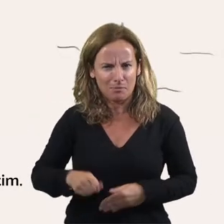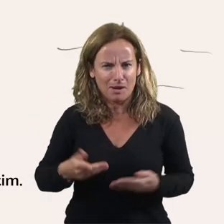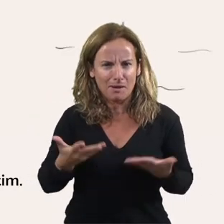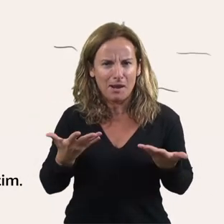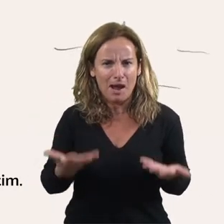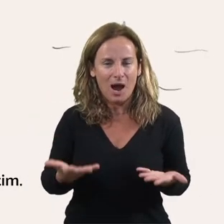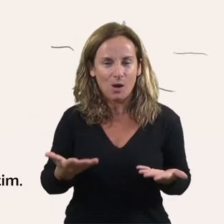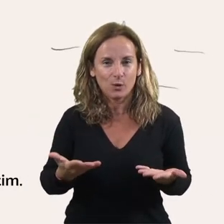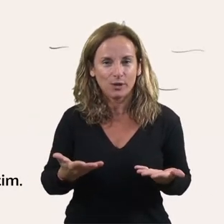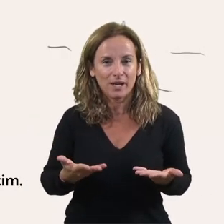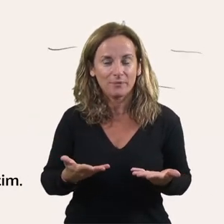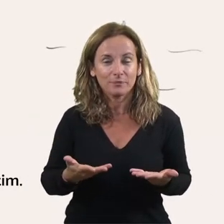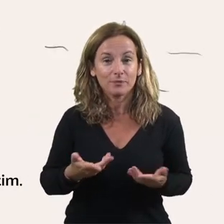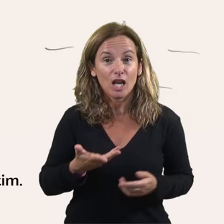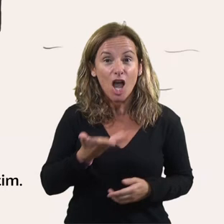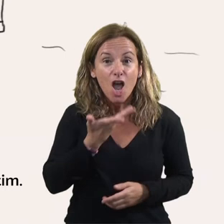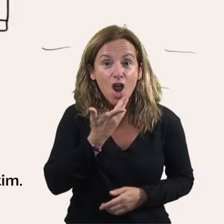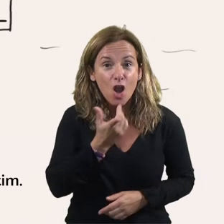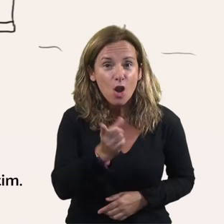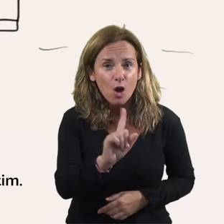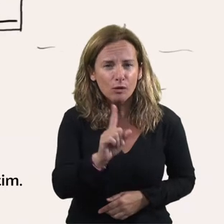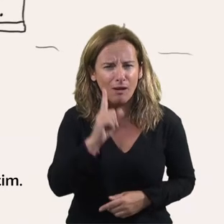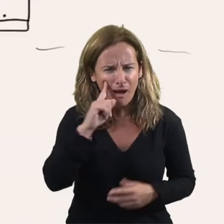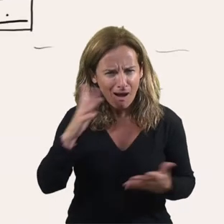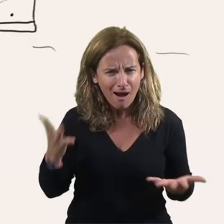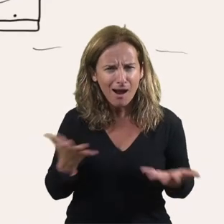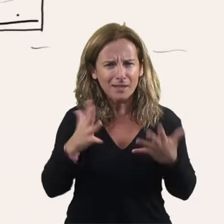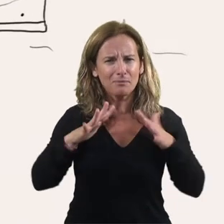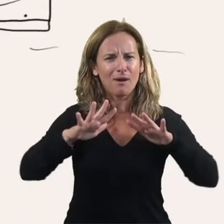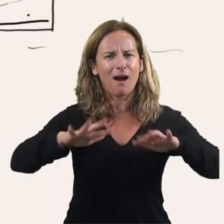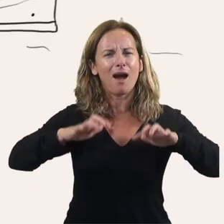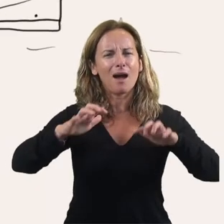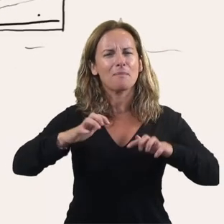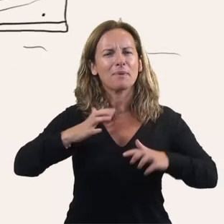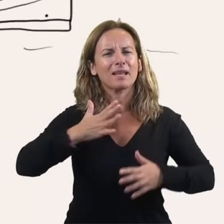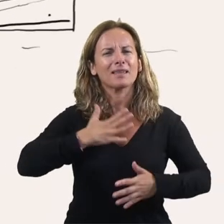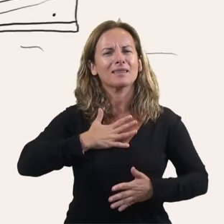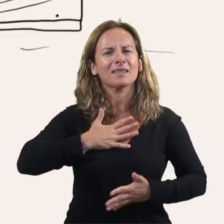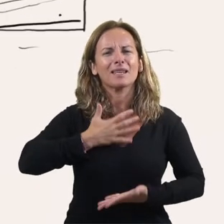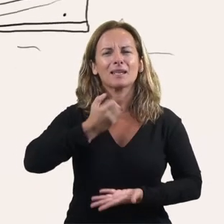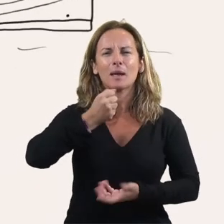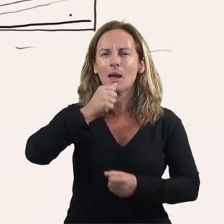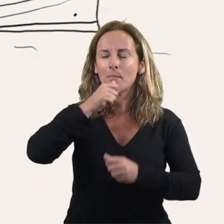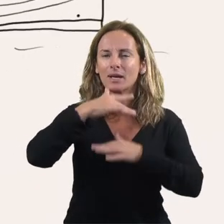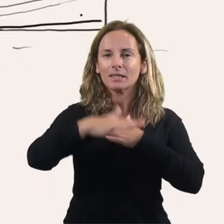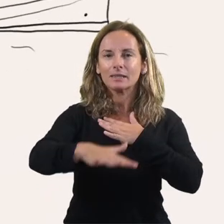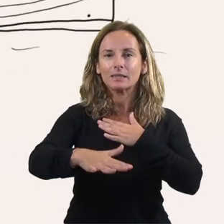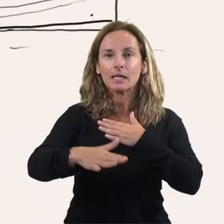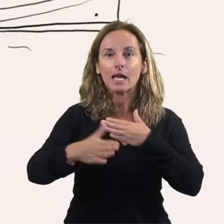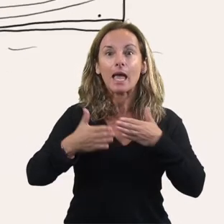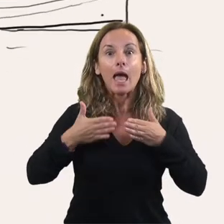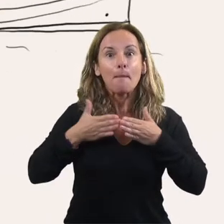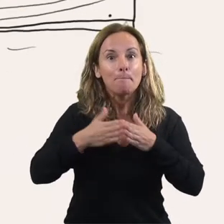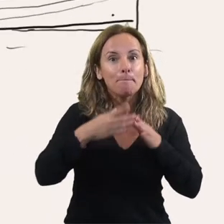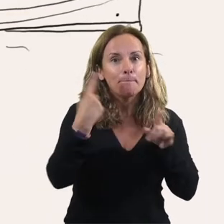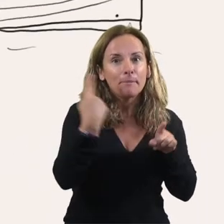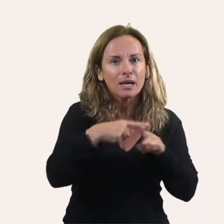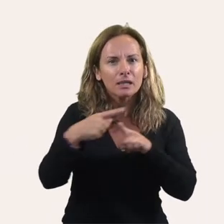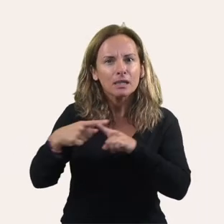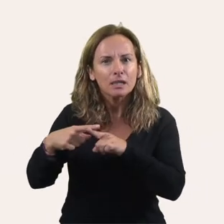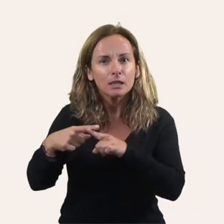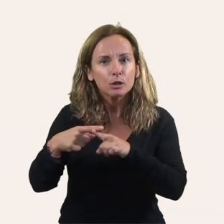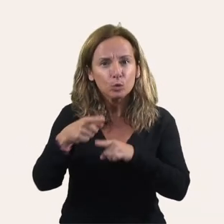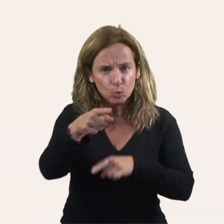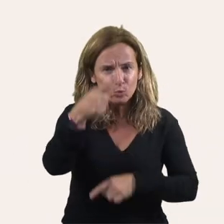Anima't a conèixer el nostre patrimoni marítim. Saps quina diferència hi ha entre un iot i un bot?